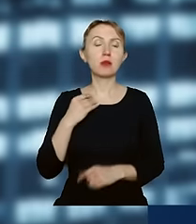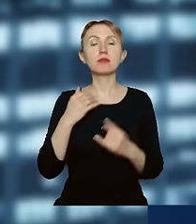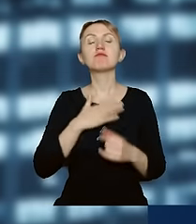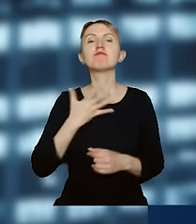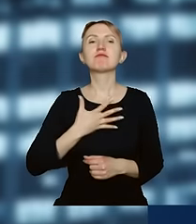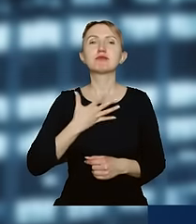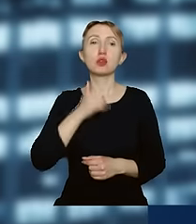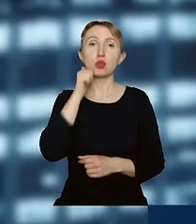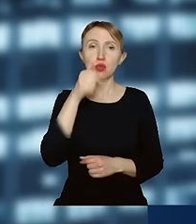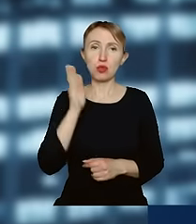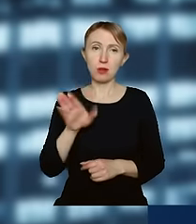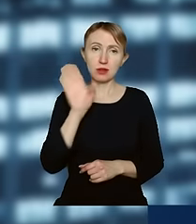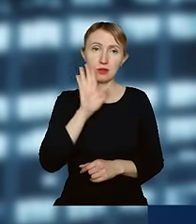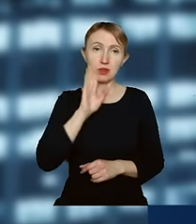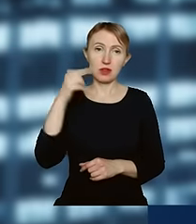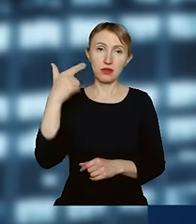jutro znowu tak będzie jak przed